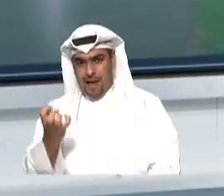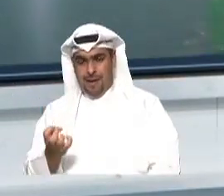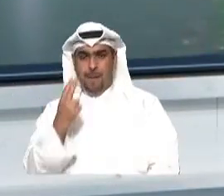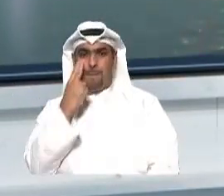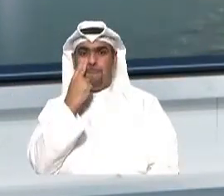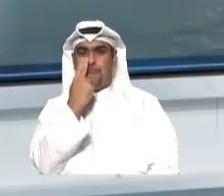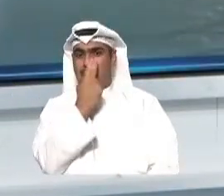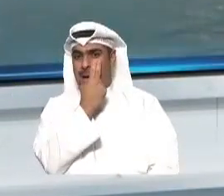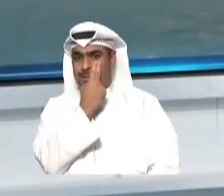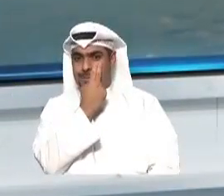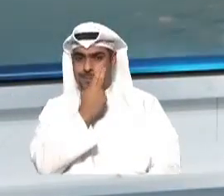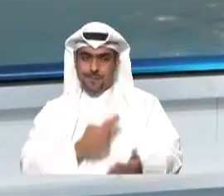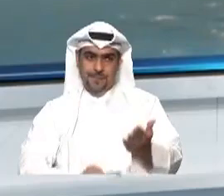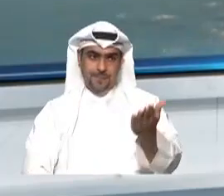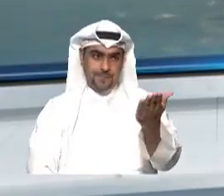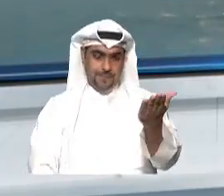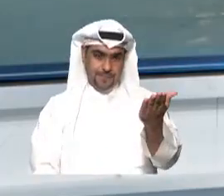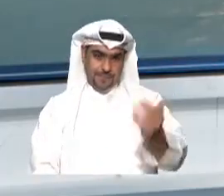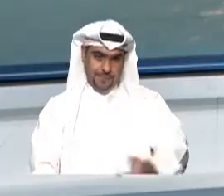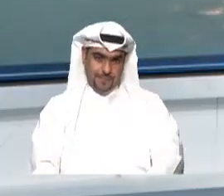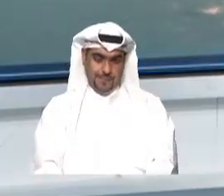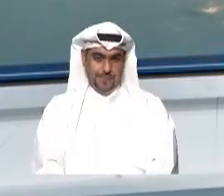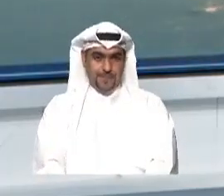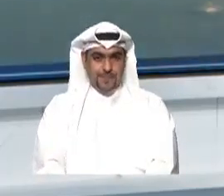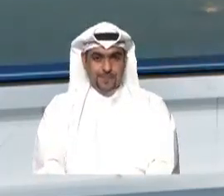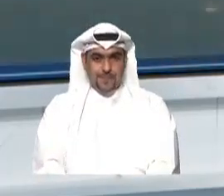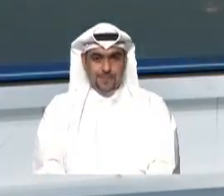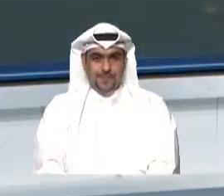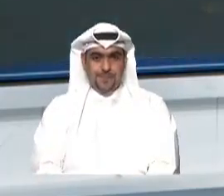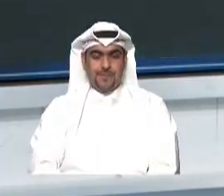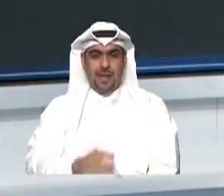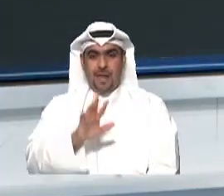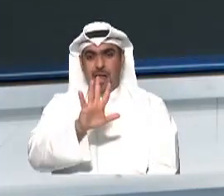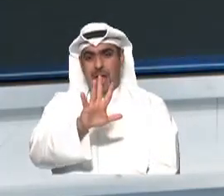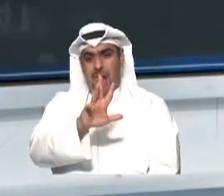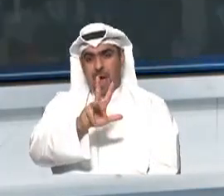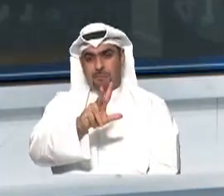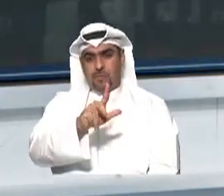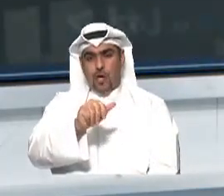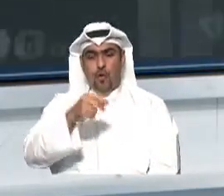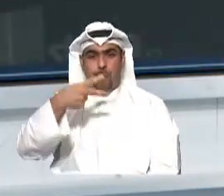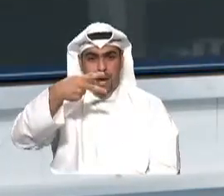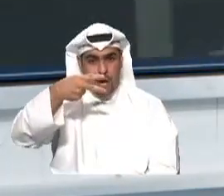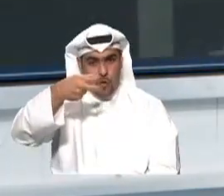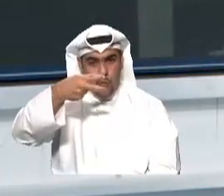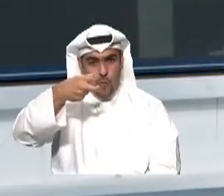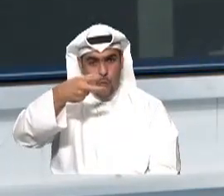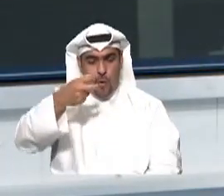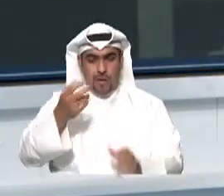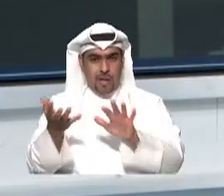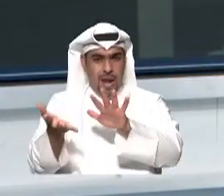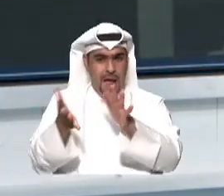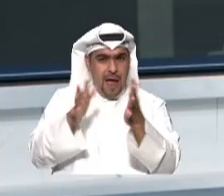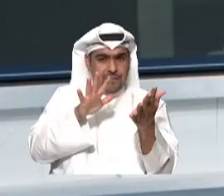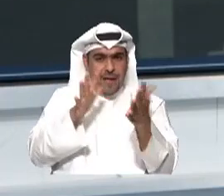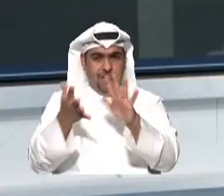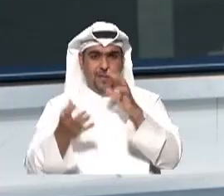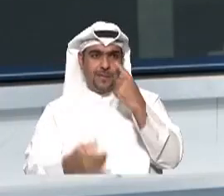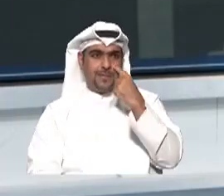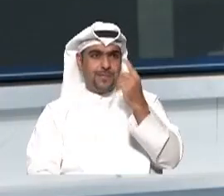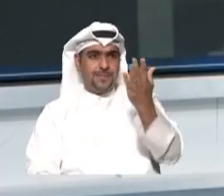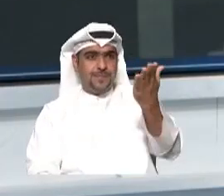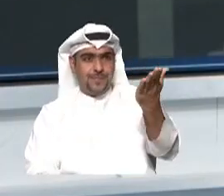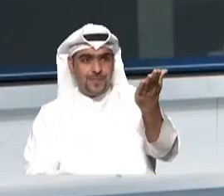الساعة 5:25 دقيقة. الطقس المتوقع في مدينة الكويت خلال 5 أيام القادمة إن شاء الله أجواء حارة وجافة خلال